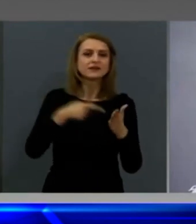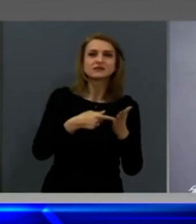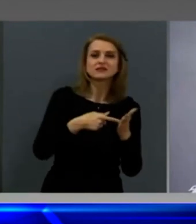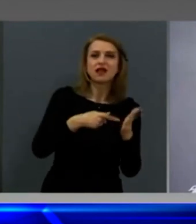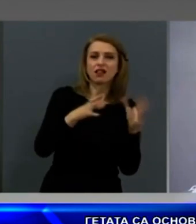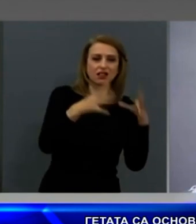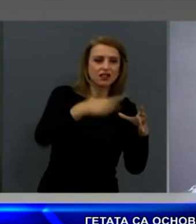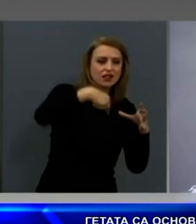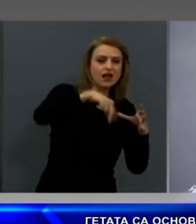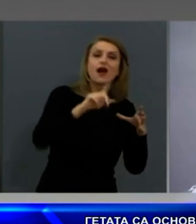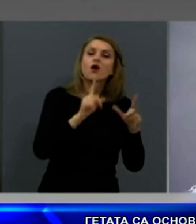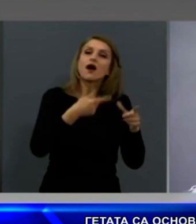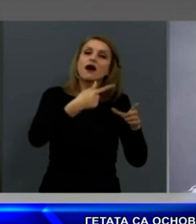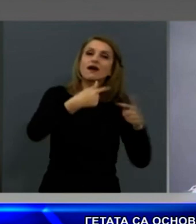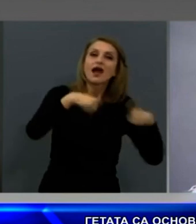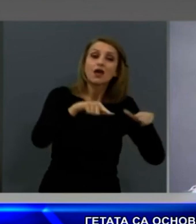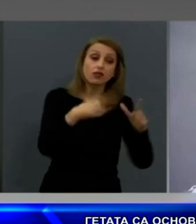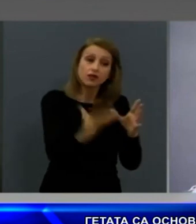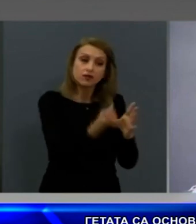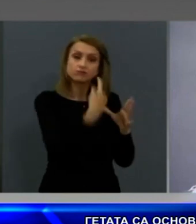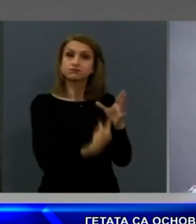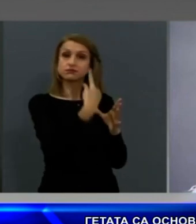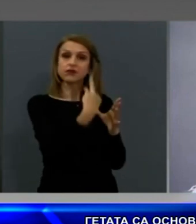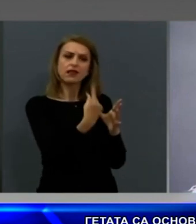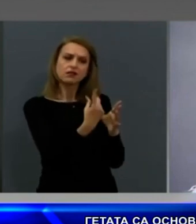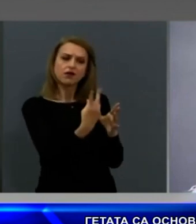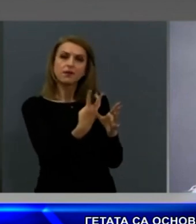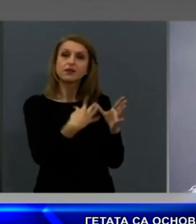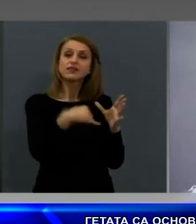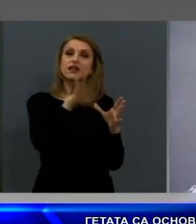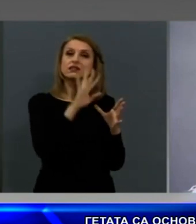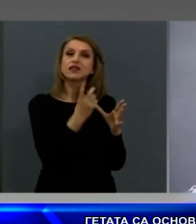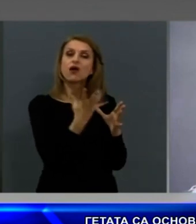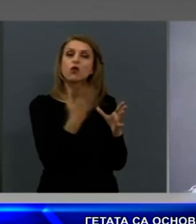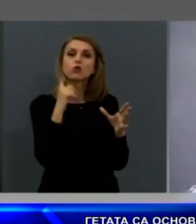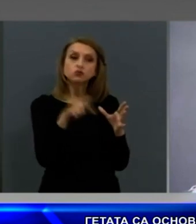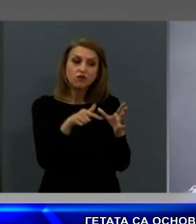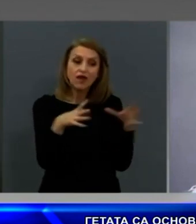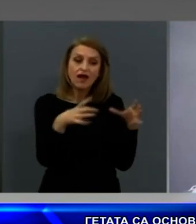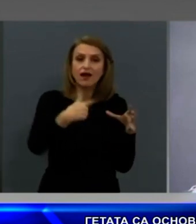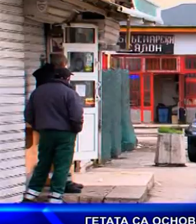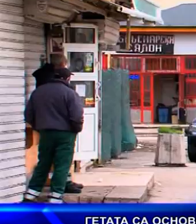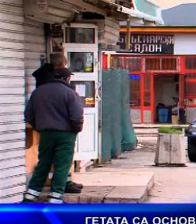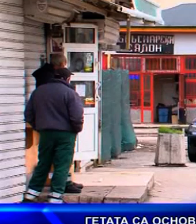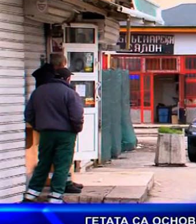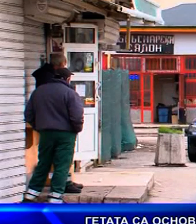в райони, в които има открити повече заболели, отколкото в други.